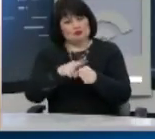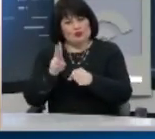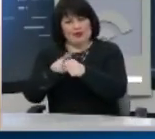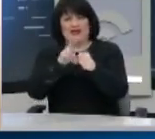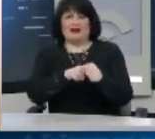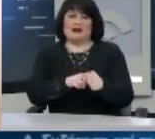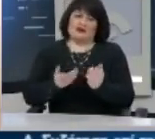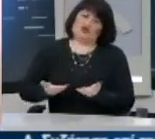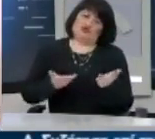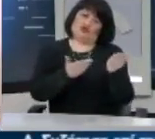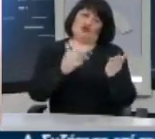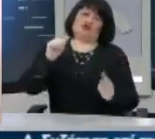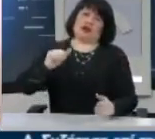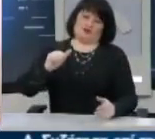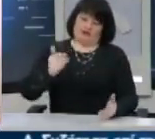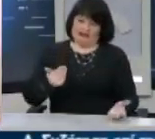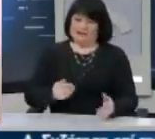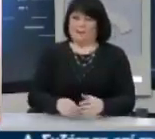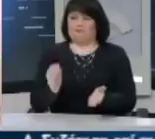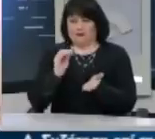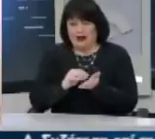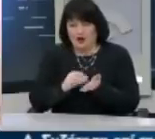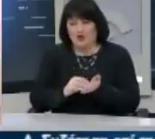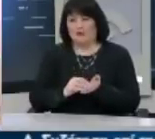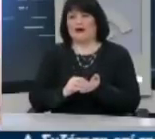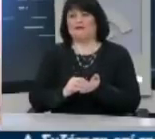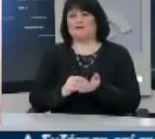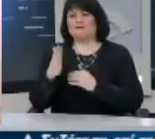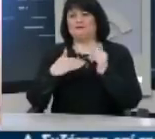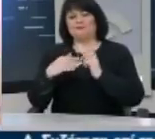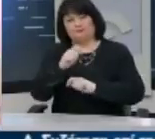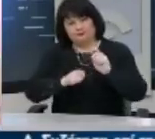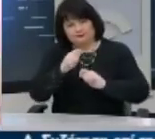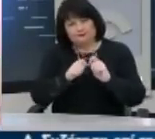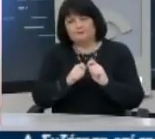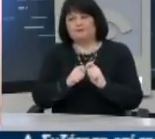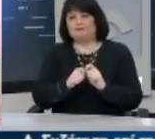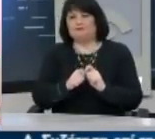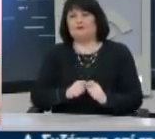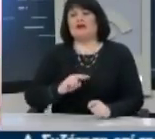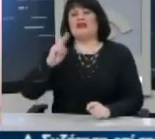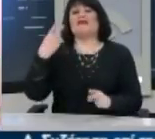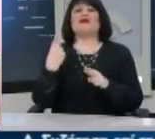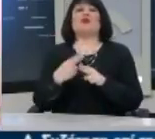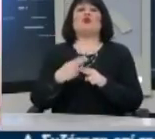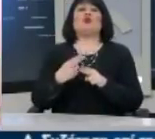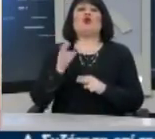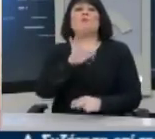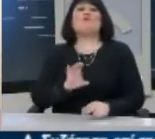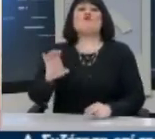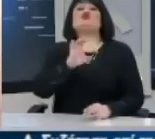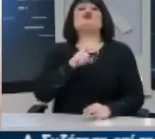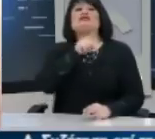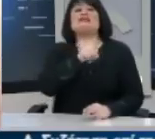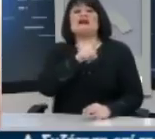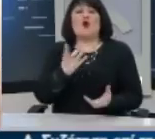στο βιτς και επίσης μπήκανε και τα θεμέλια του μεγάλου θα ναι το δεύτερο μεγαλύτερο μουσείο για